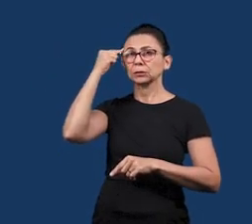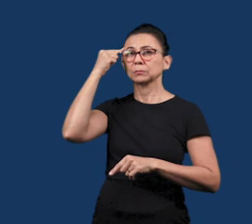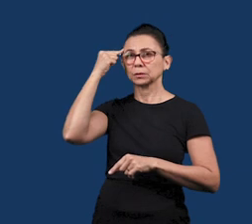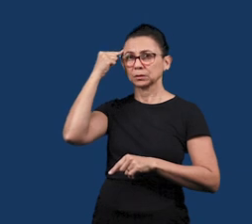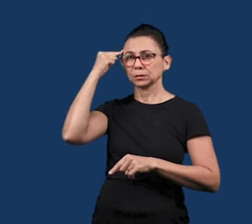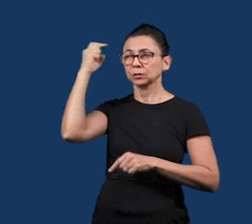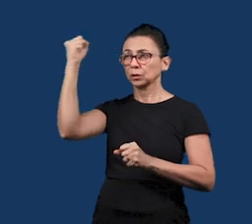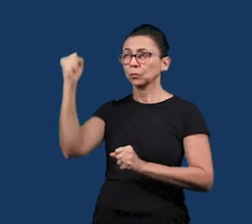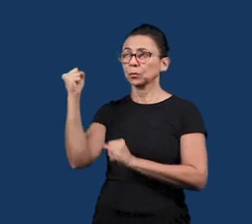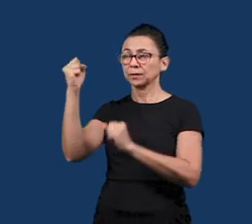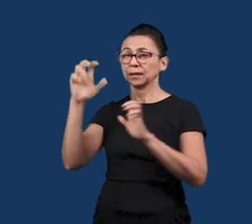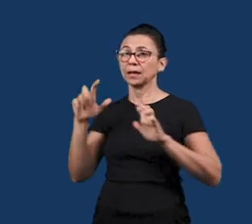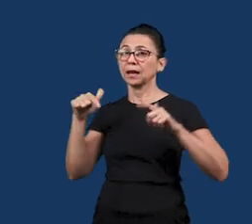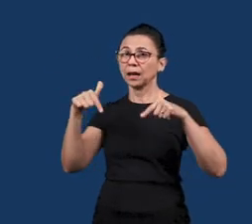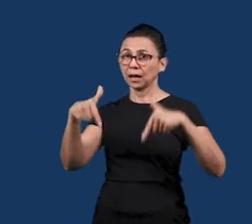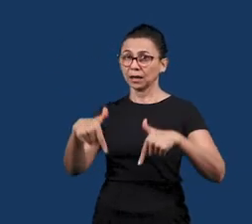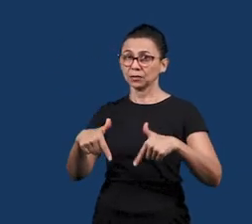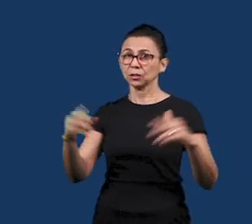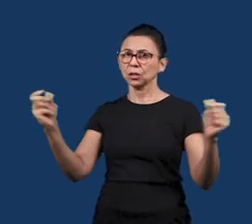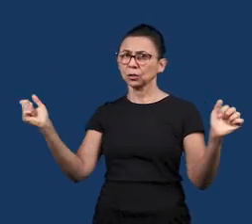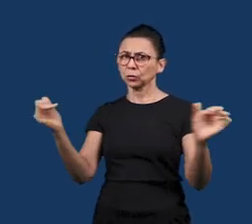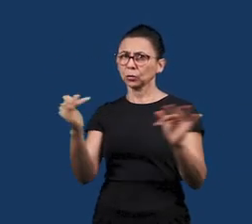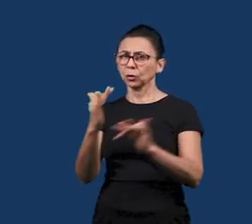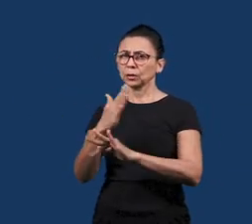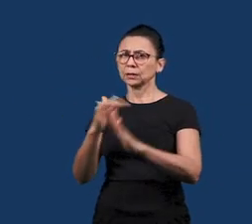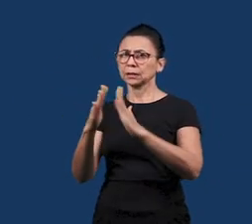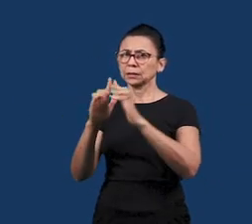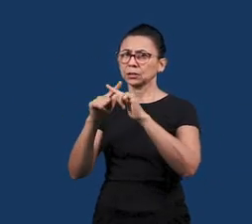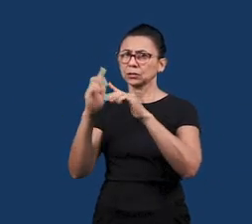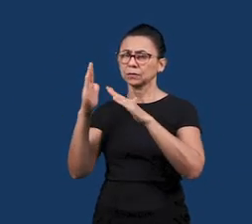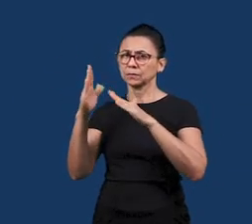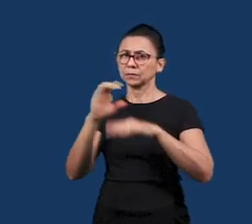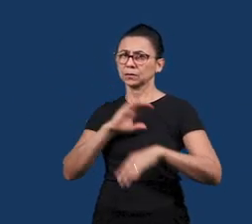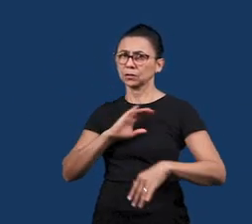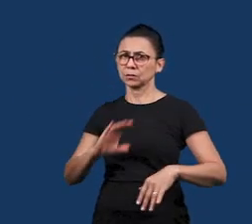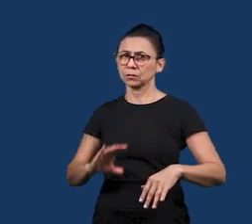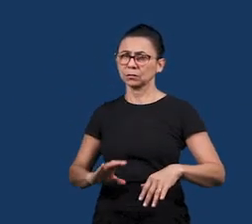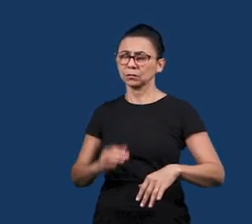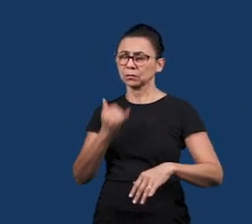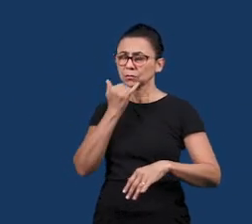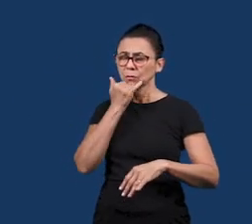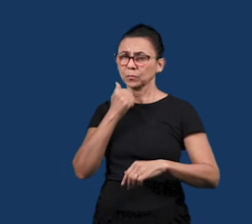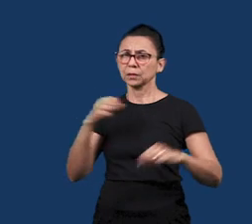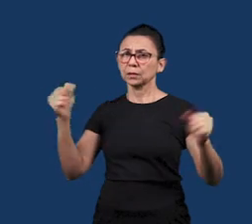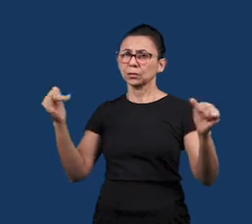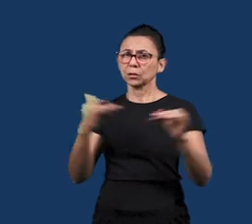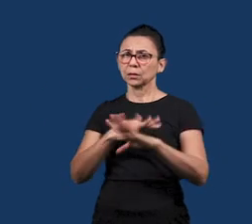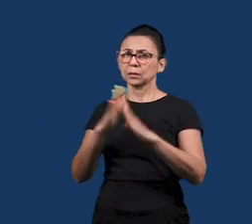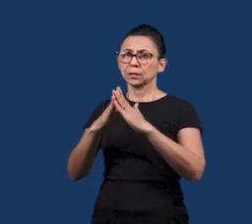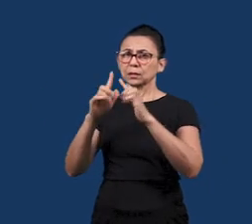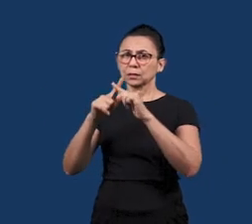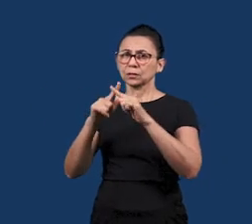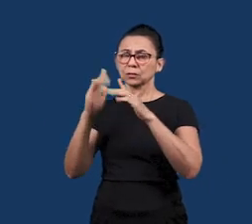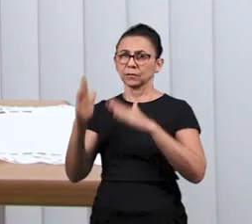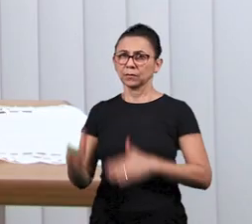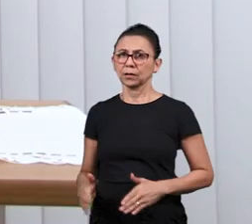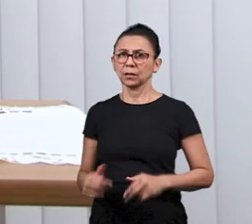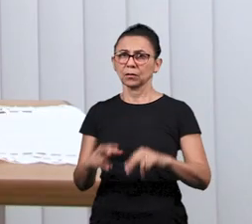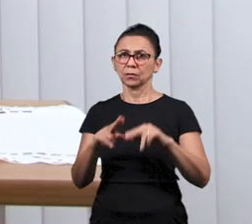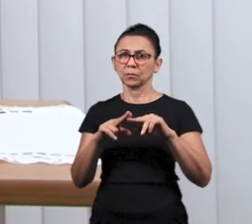в Церкви, во Христе Иисусе, во все роды, от века до века.